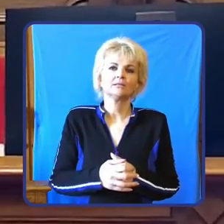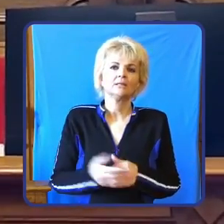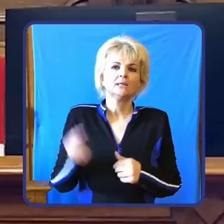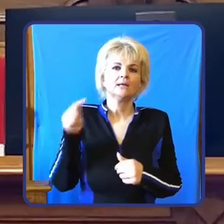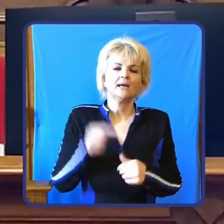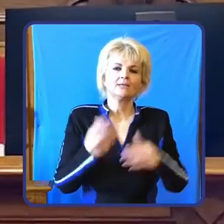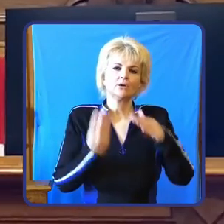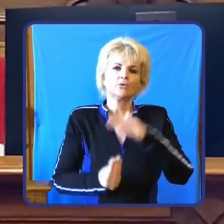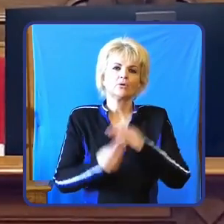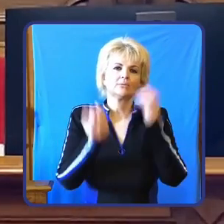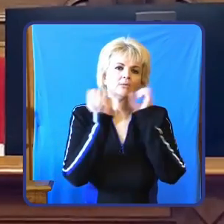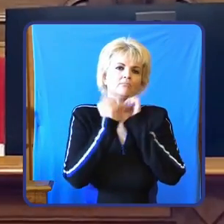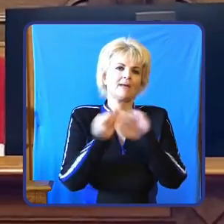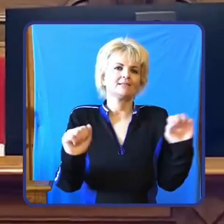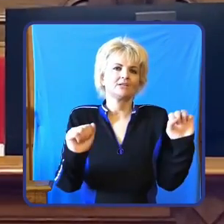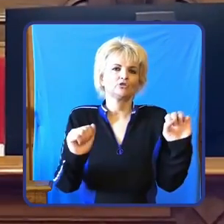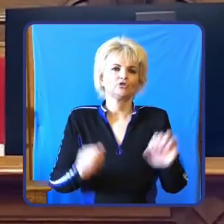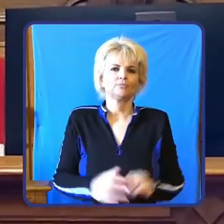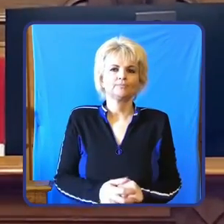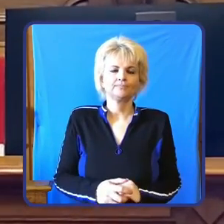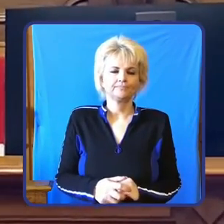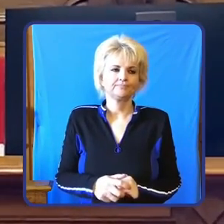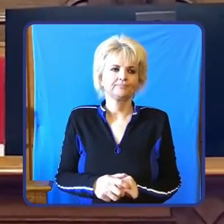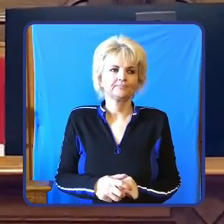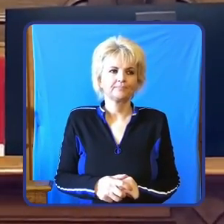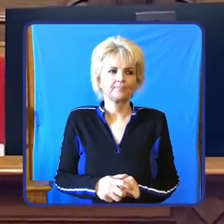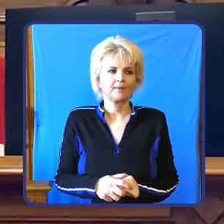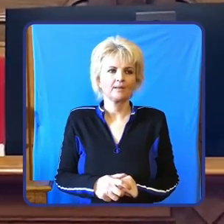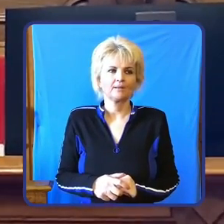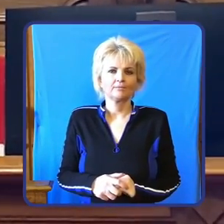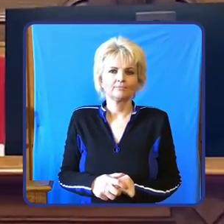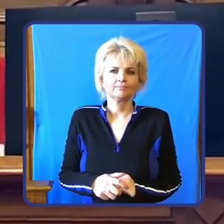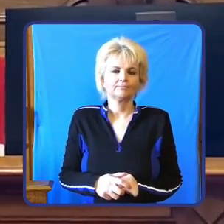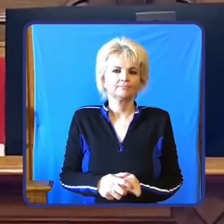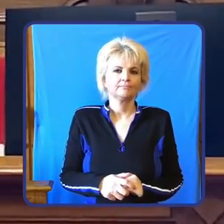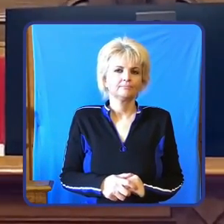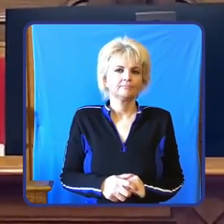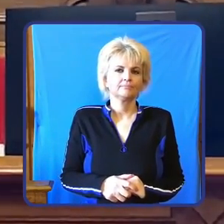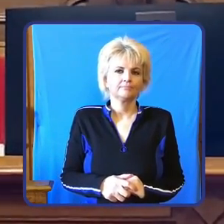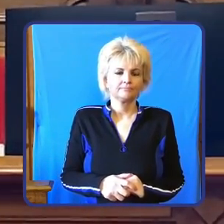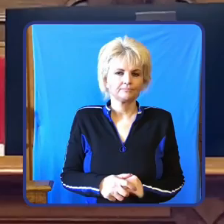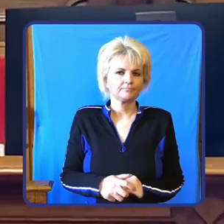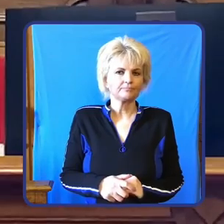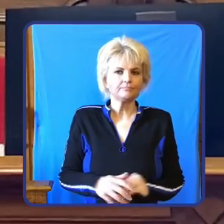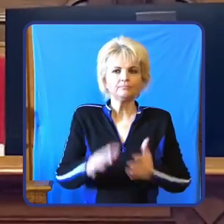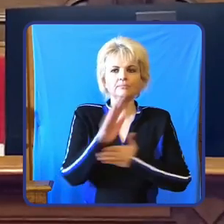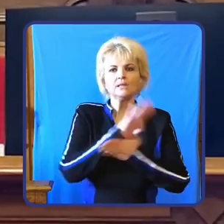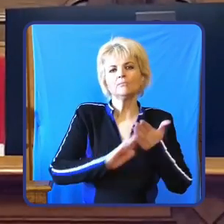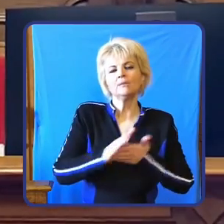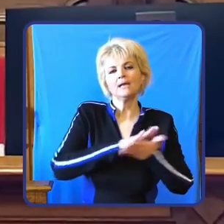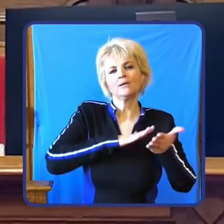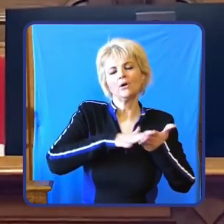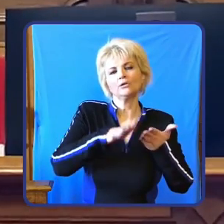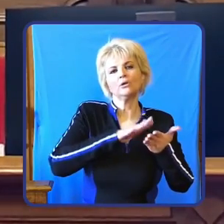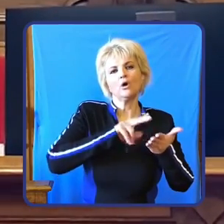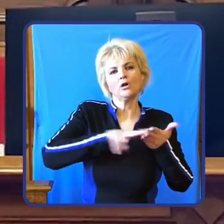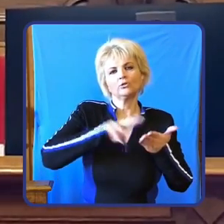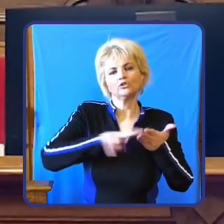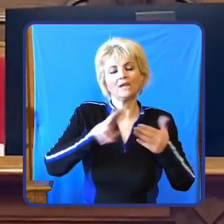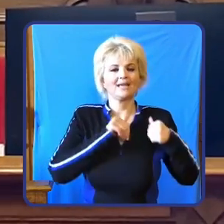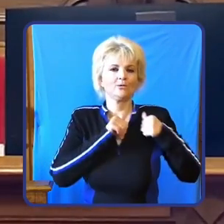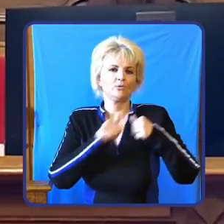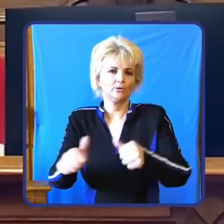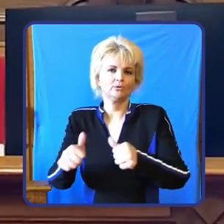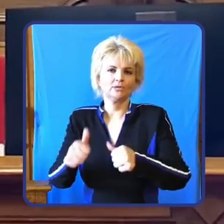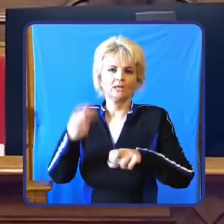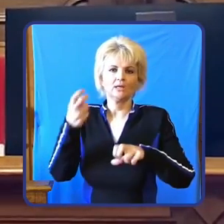a korrupciómentesség. Nos, csak azért, hogy milyen hatósági üldözésnek vagyunk kitéve, és hogy